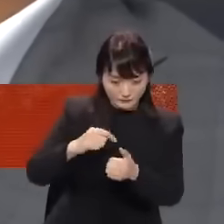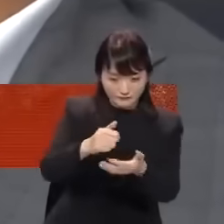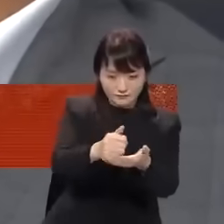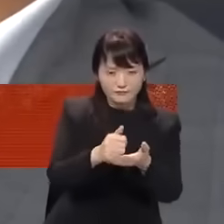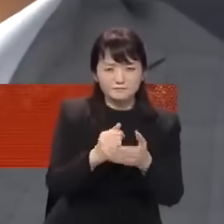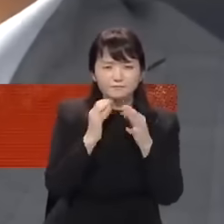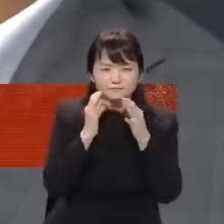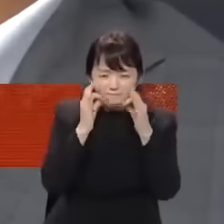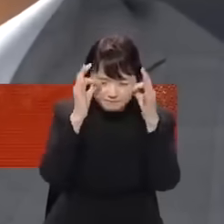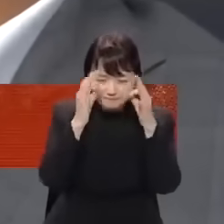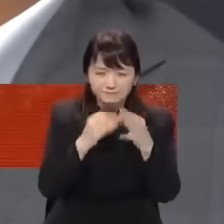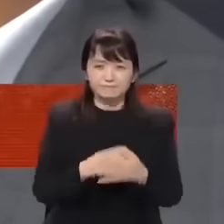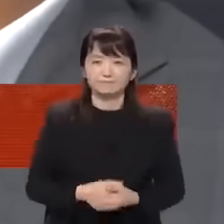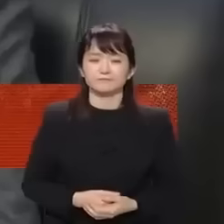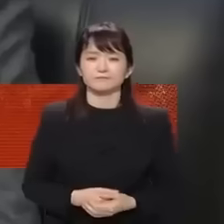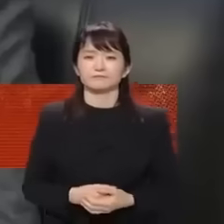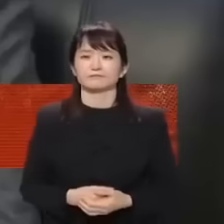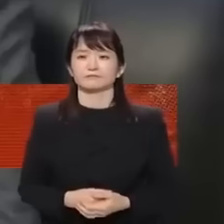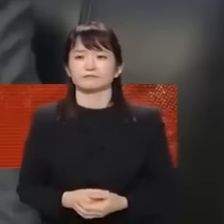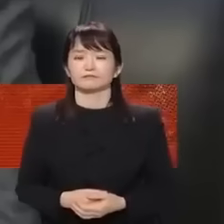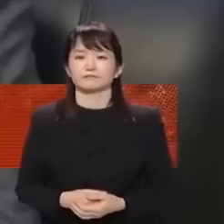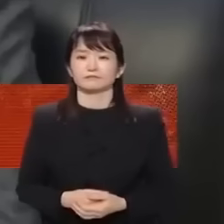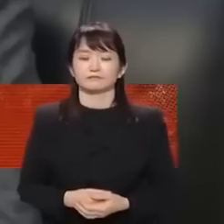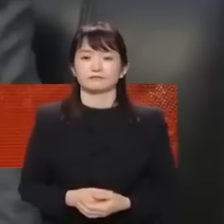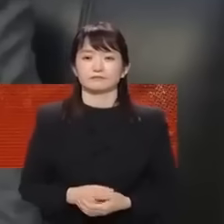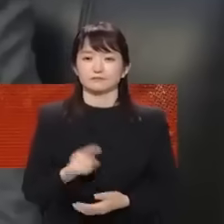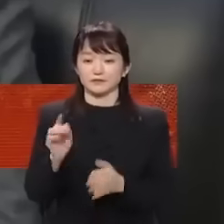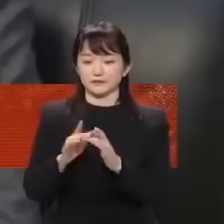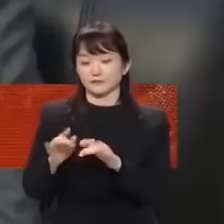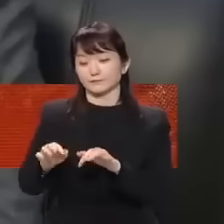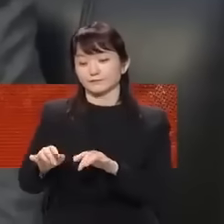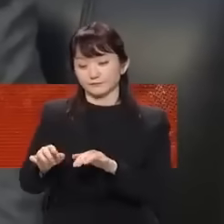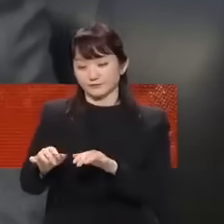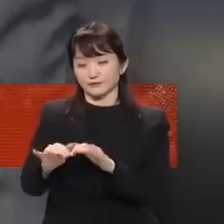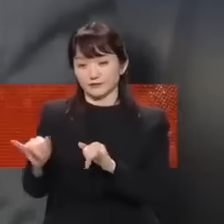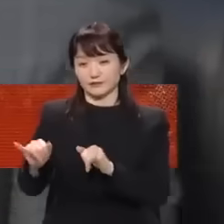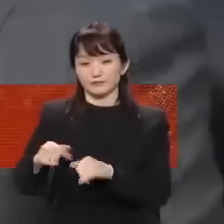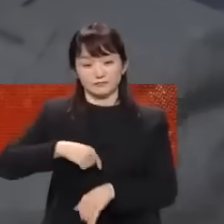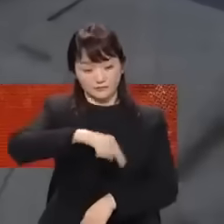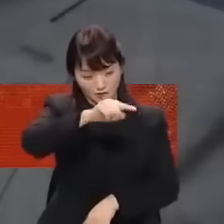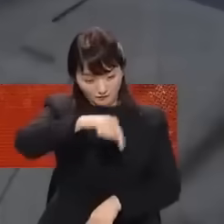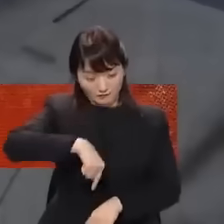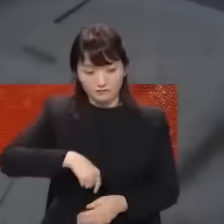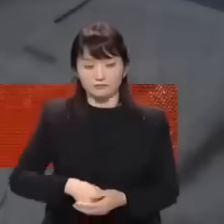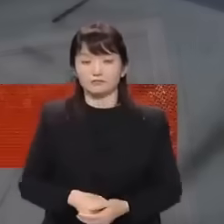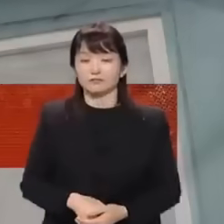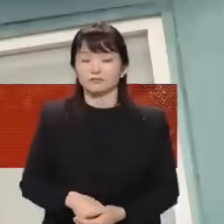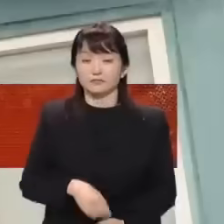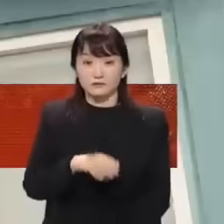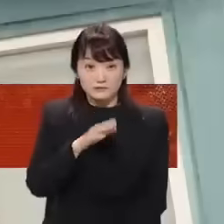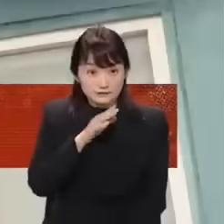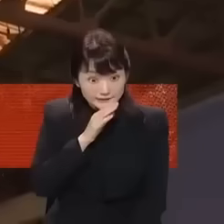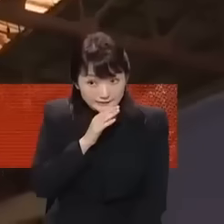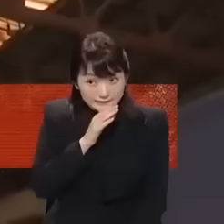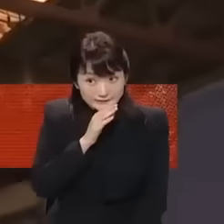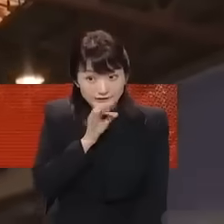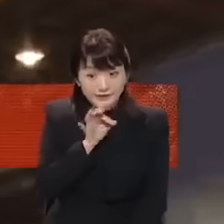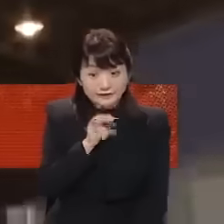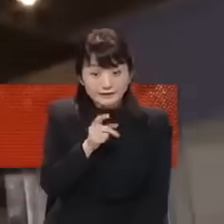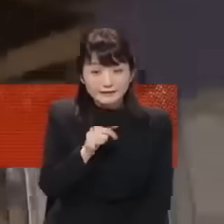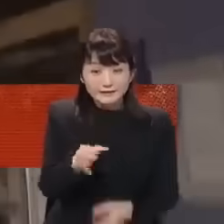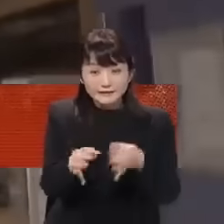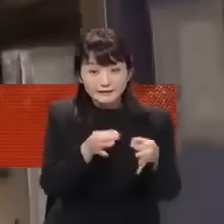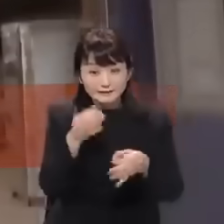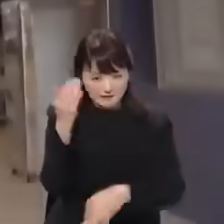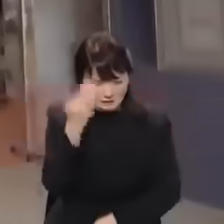다하고 있다고 하는데 실제한 누리꾼이 다녀왔다고 합니다 최근에 예산시장 다녀와 보니까 정말 깨끗하고 다른 시장들과